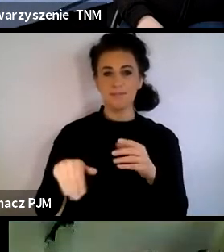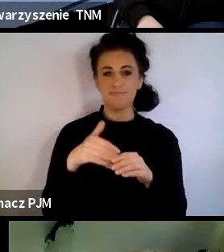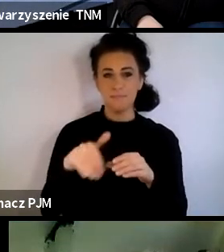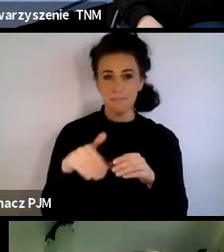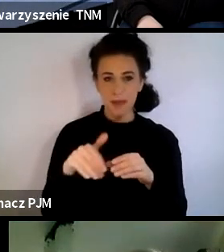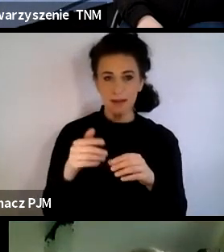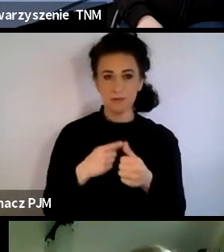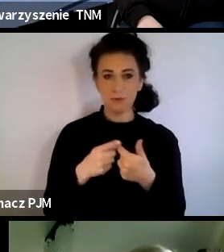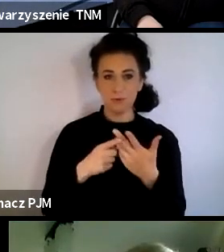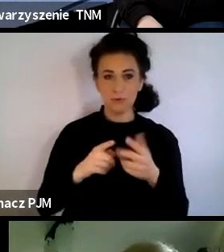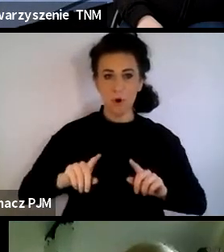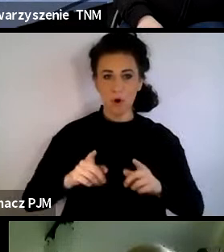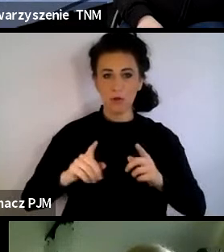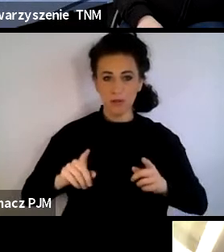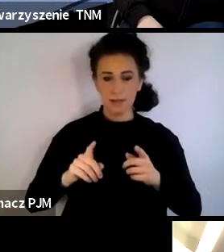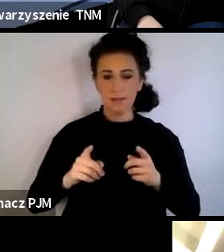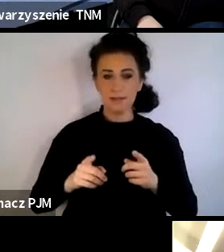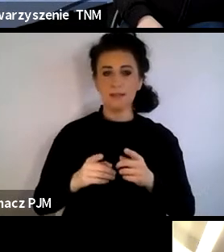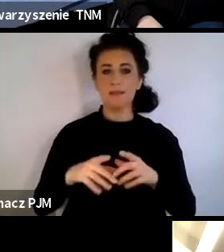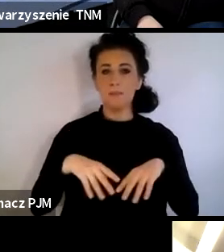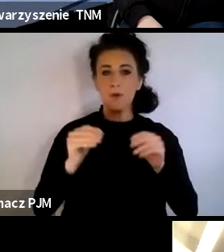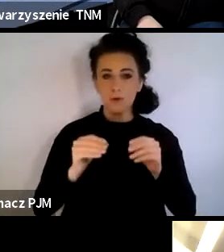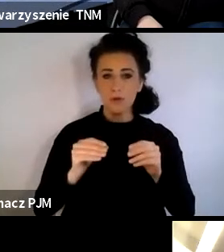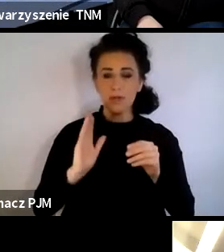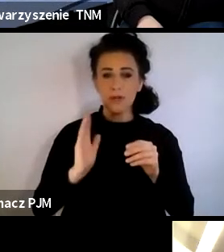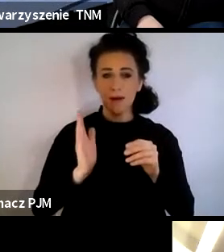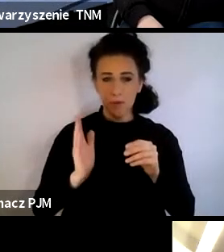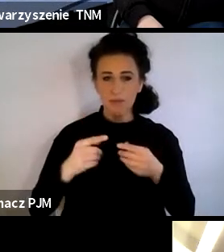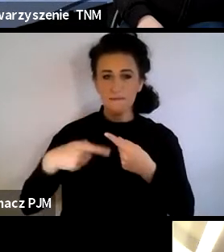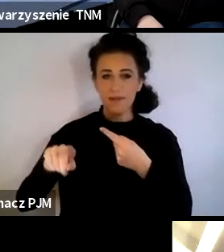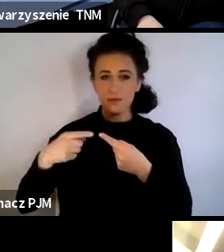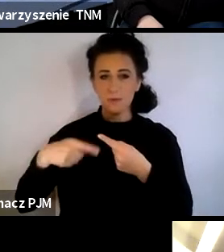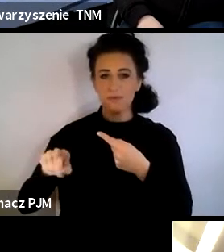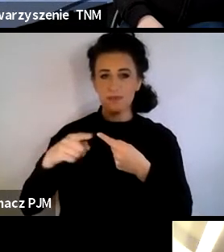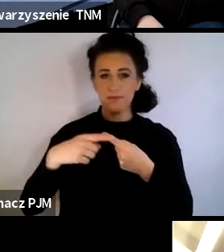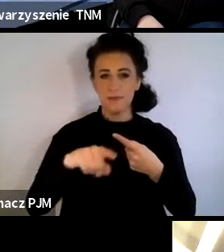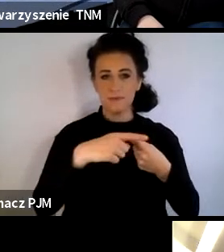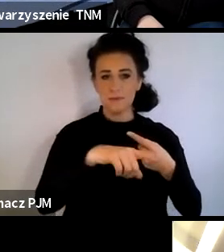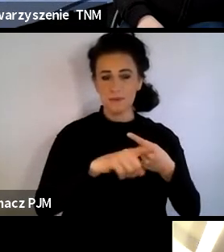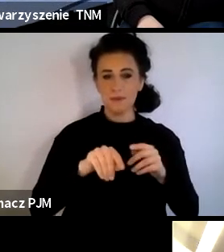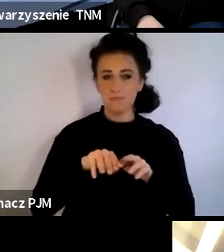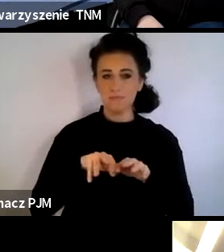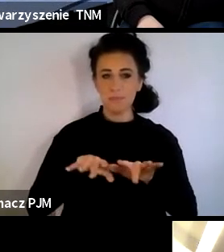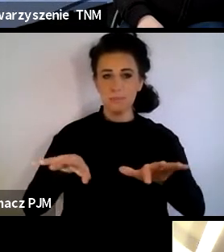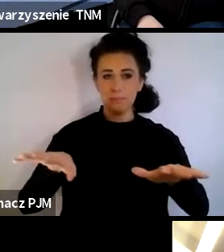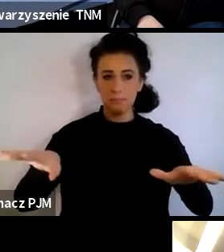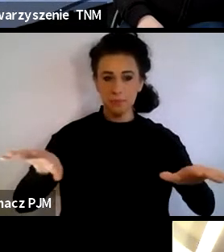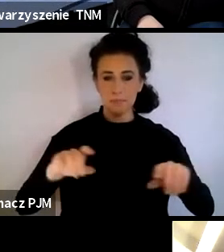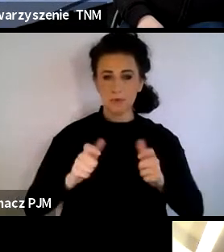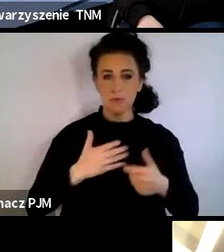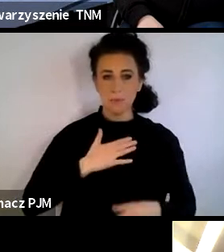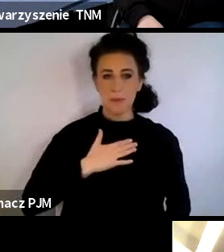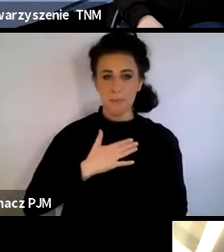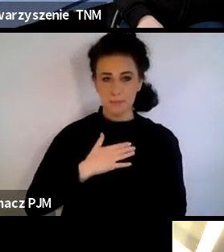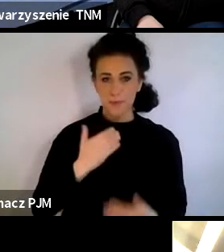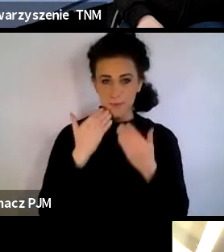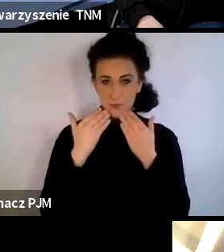wszystkimi sprawami organizacyjnymi i będziemy rozsyłać to, co mamy. Bardzo